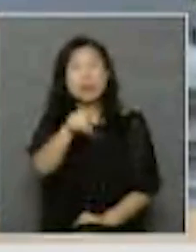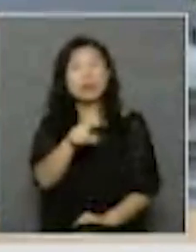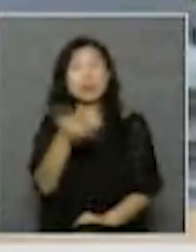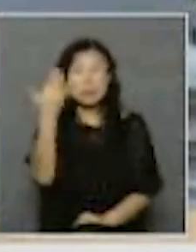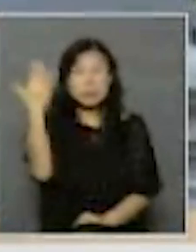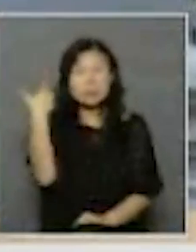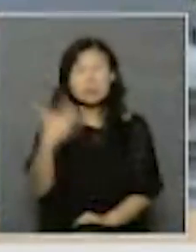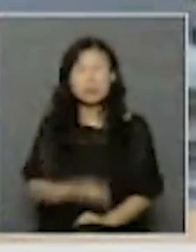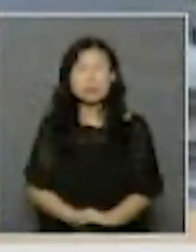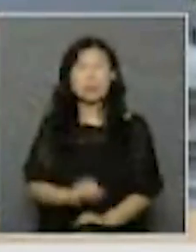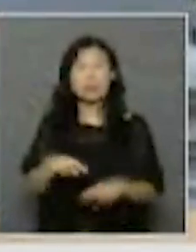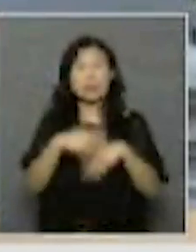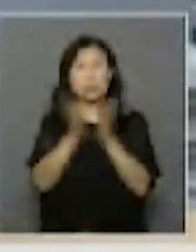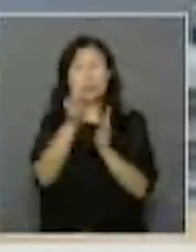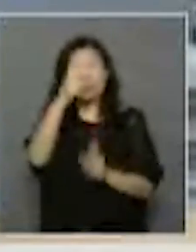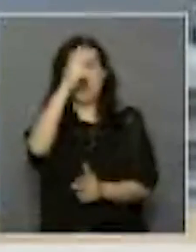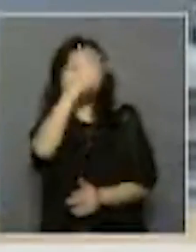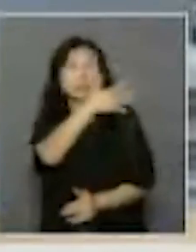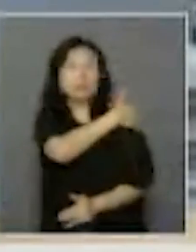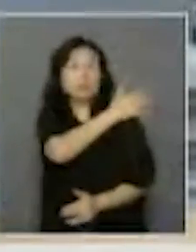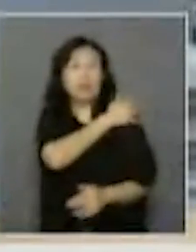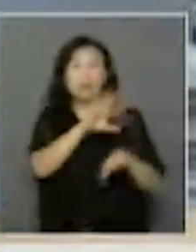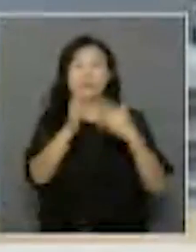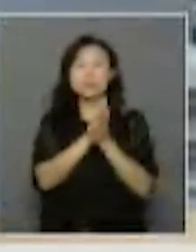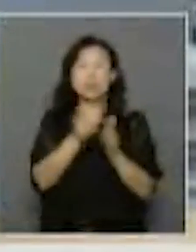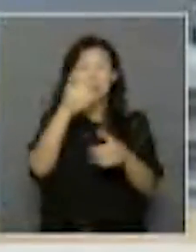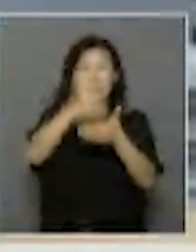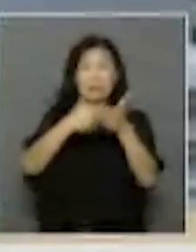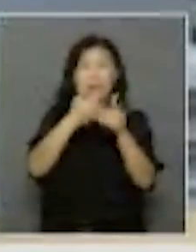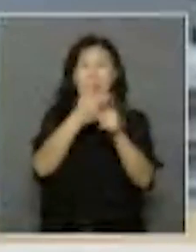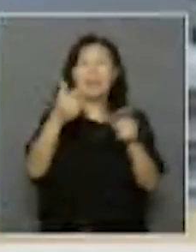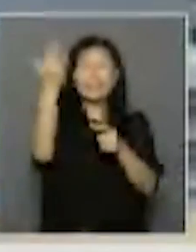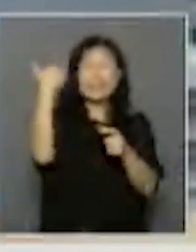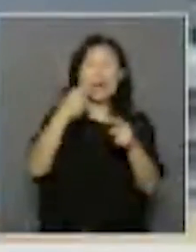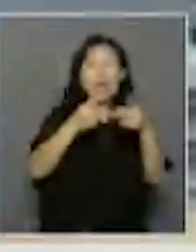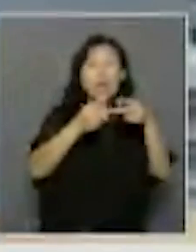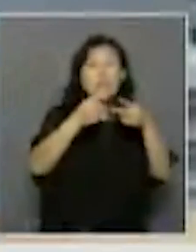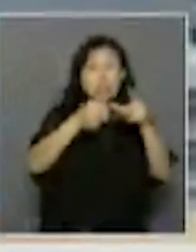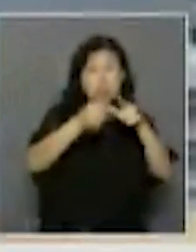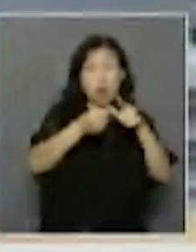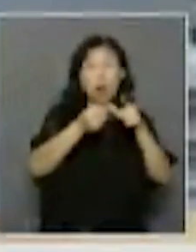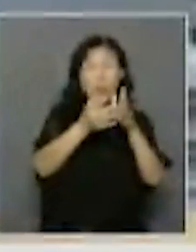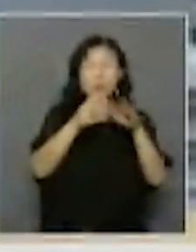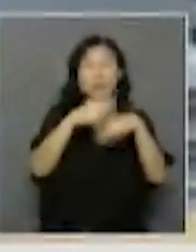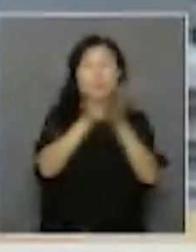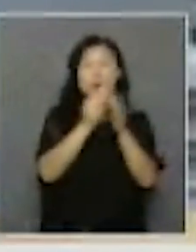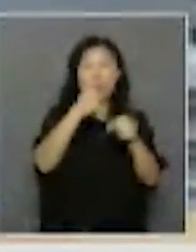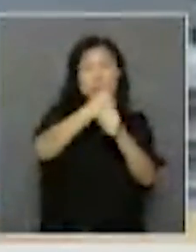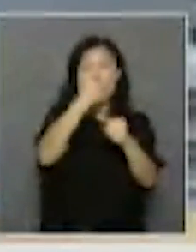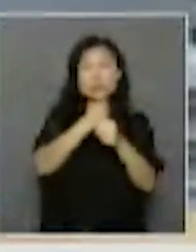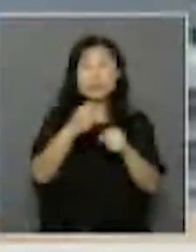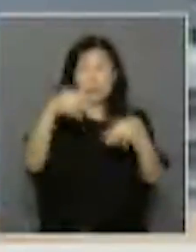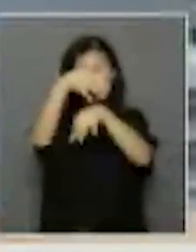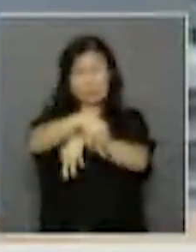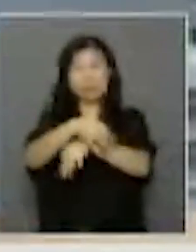前都唔使，佢都唔使問責，我點解要減佢人工？嘅公務員嚟噶嘛？你而家喂係簽合約嘅喎、啊，你聽我啲公務員